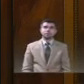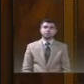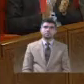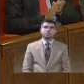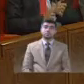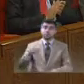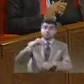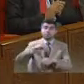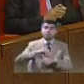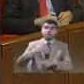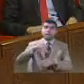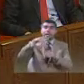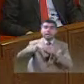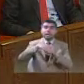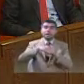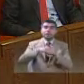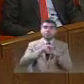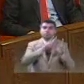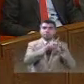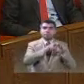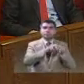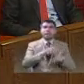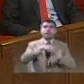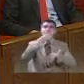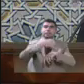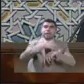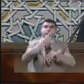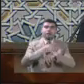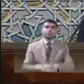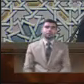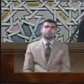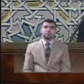كلمة لفريق الاتحاد الدستوري في حدود دقيقة واحدة.